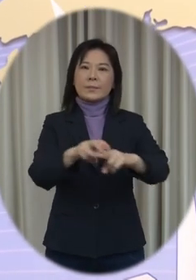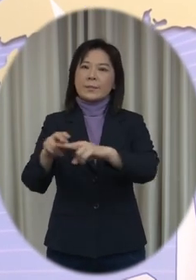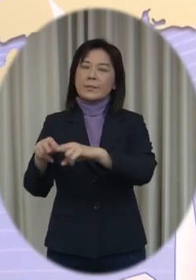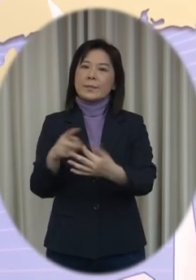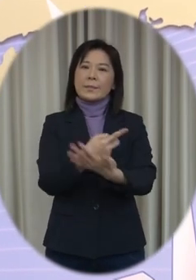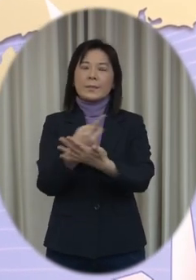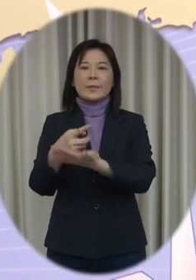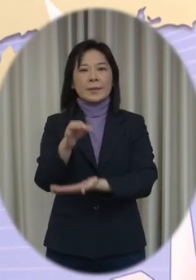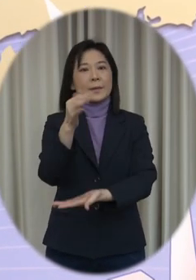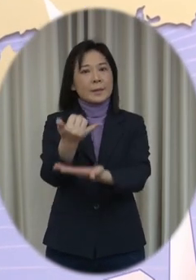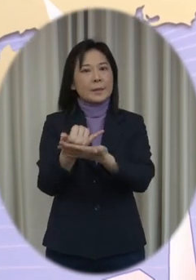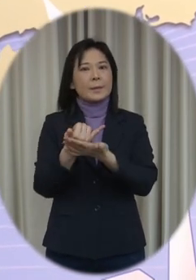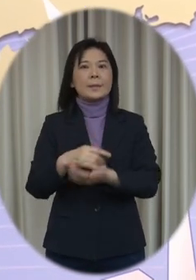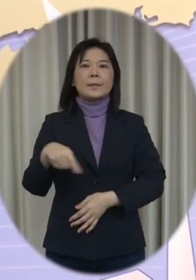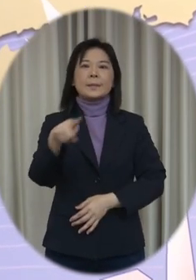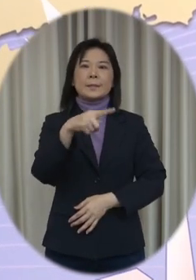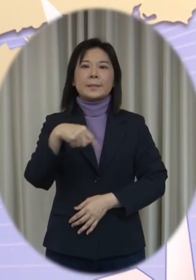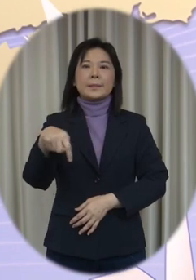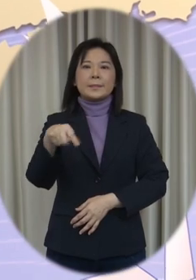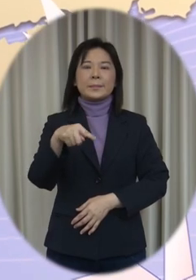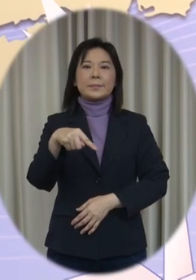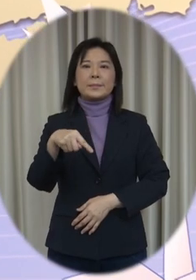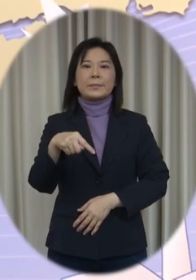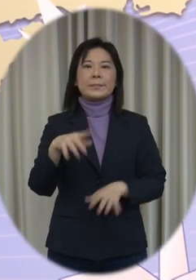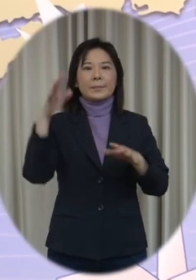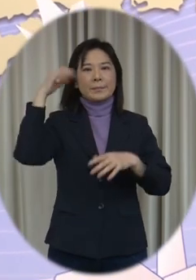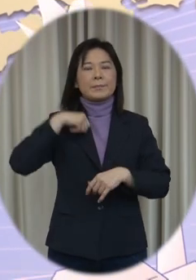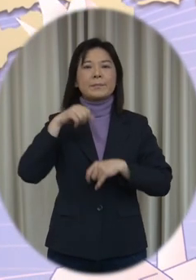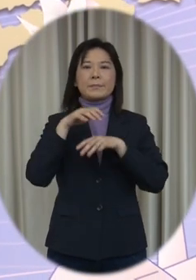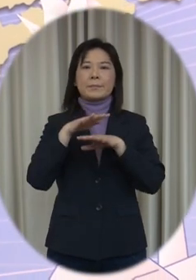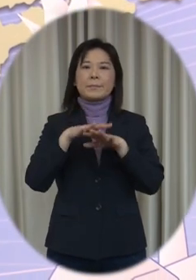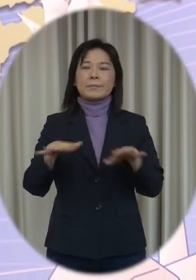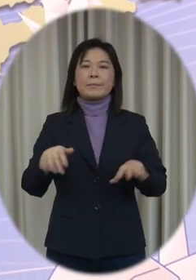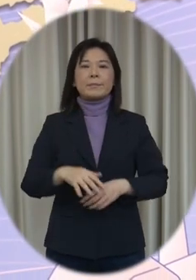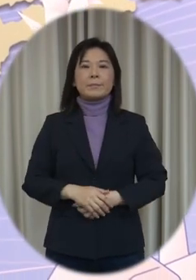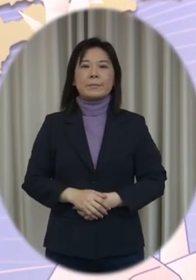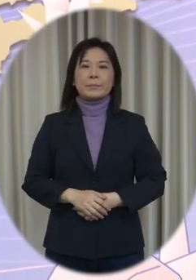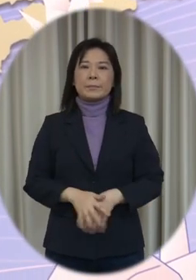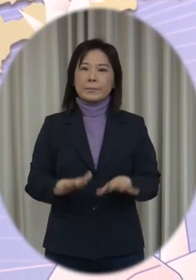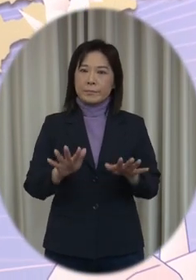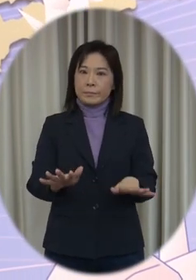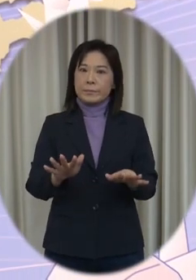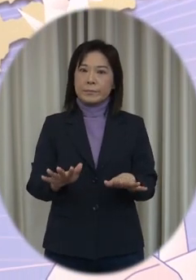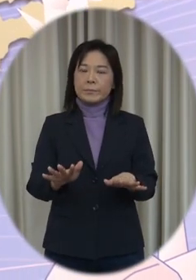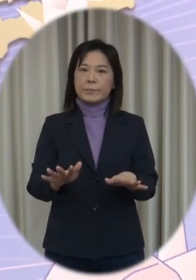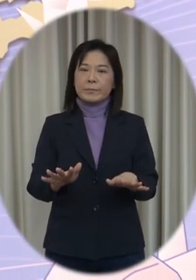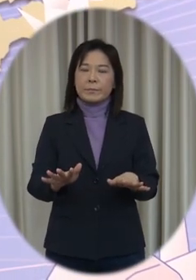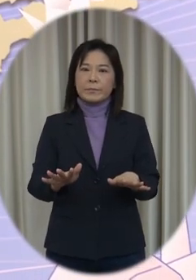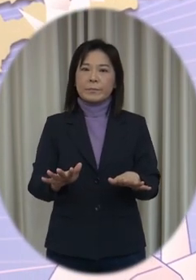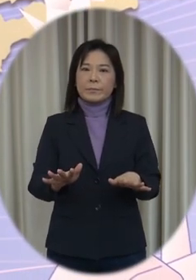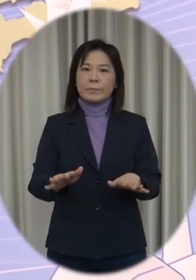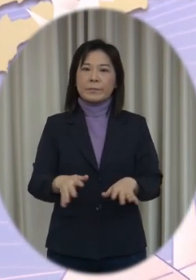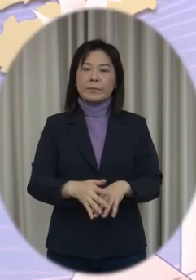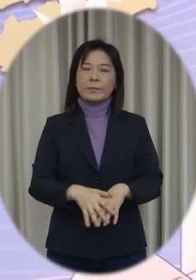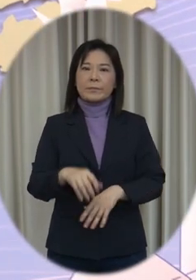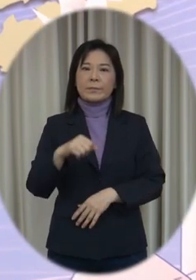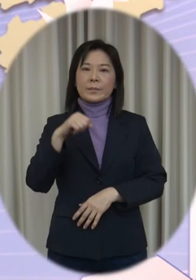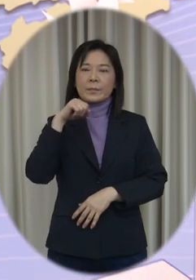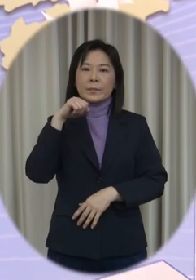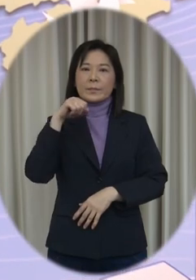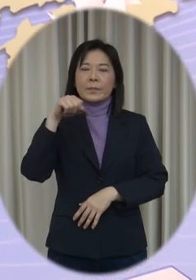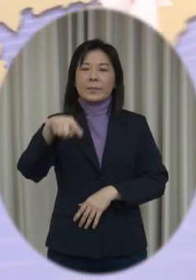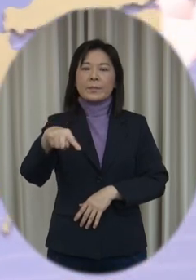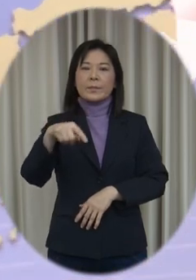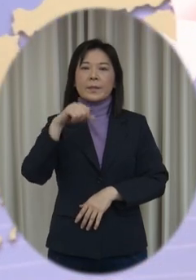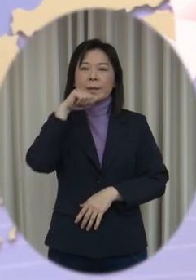位贵宾，大家早上好。今天我们与台湾西庄县同